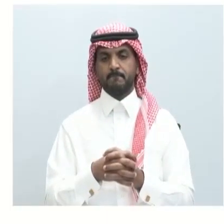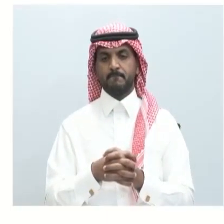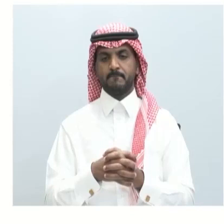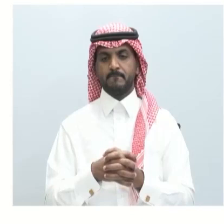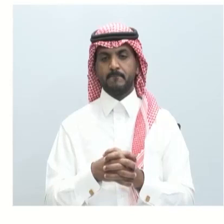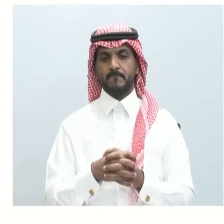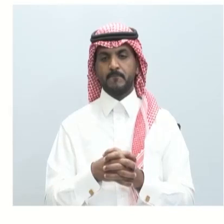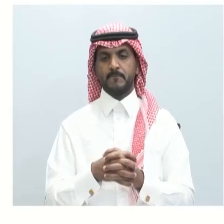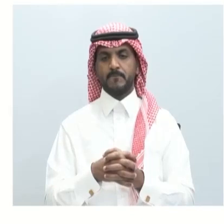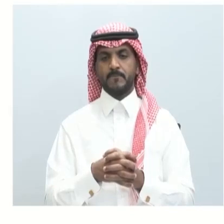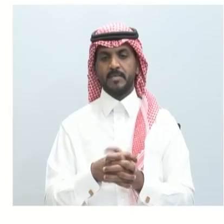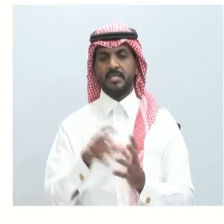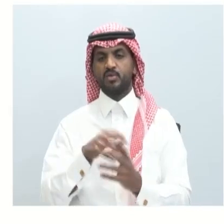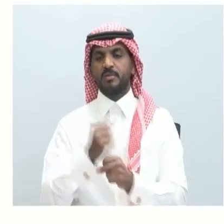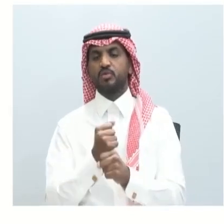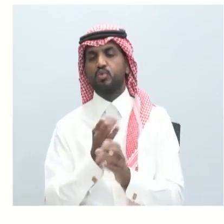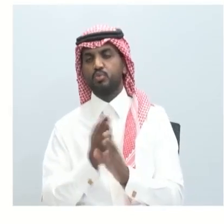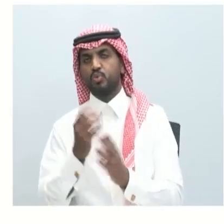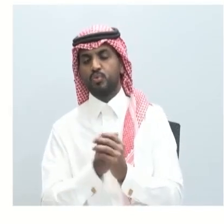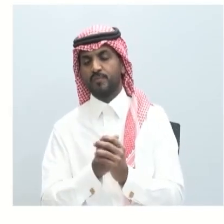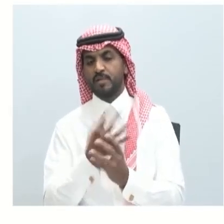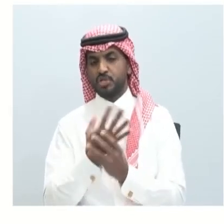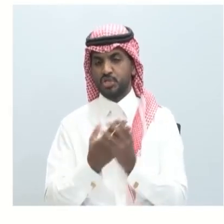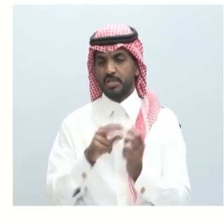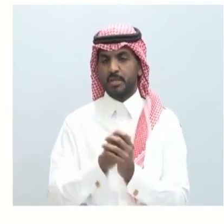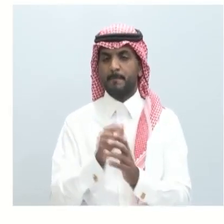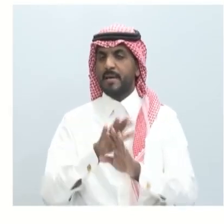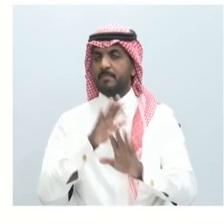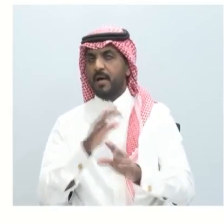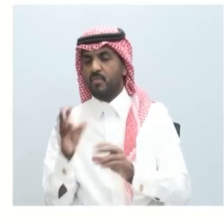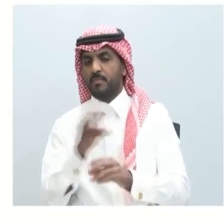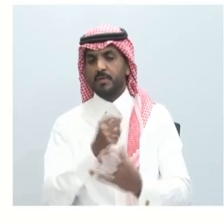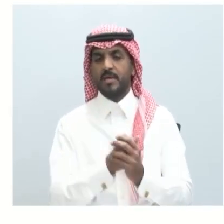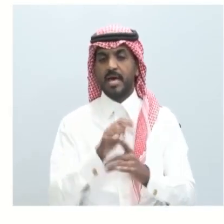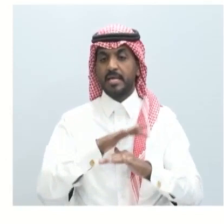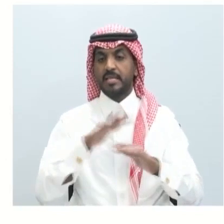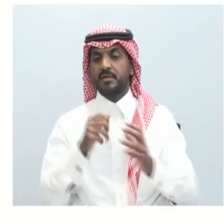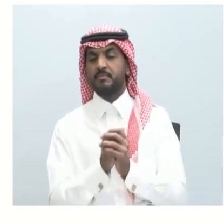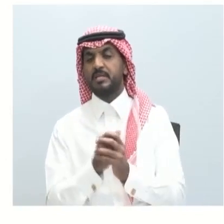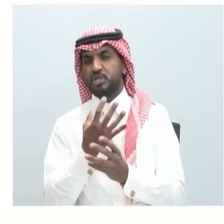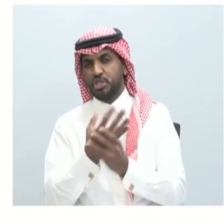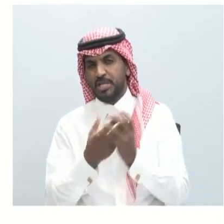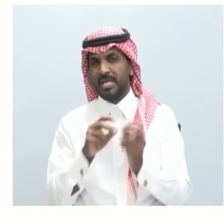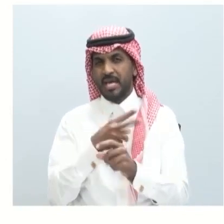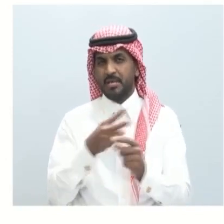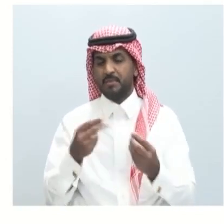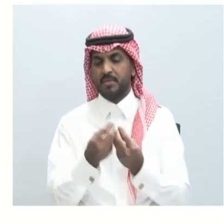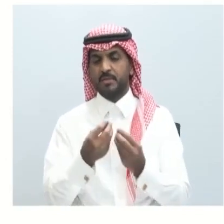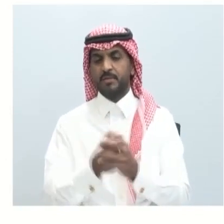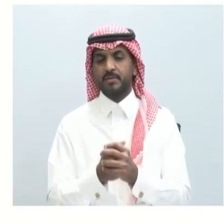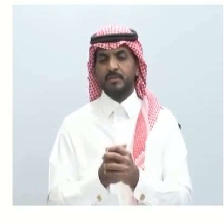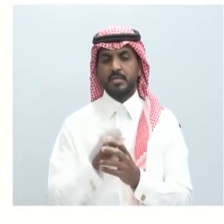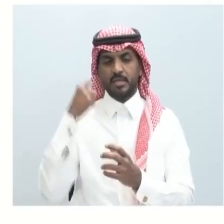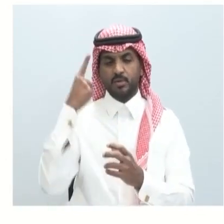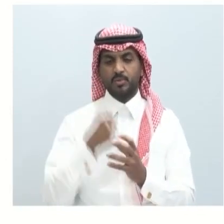كروموسوم تحدث عن عمليه العبور في الجينات البعيد بعضها عن بعض اكثر من الجينات القريب بعضها عن بعض اذا